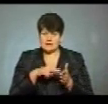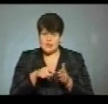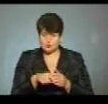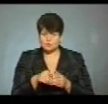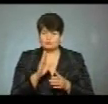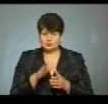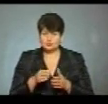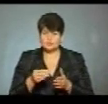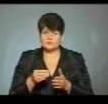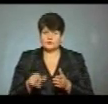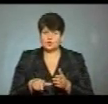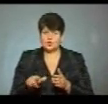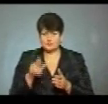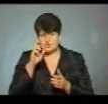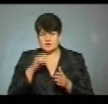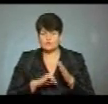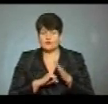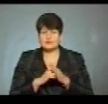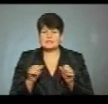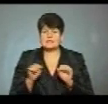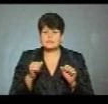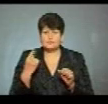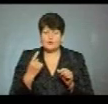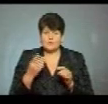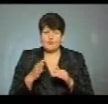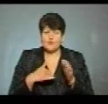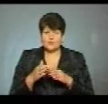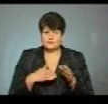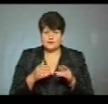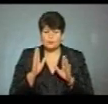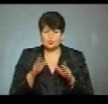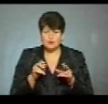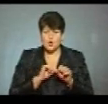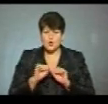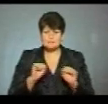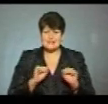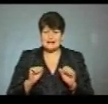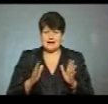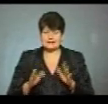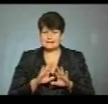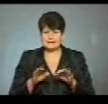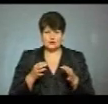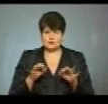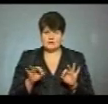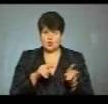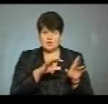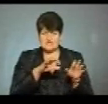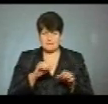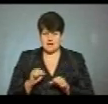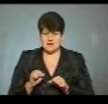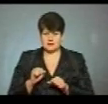буде дорожньому державному фонді, де керівництво області в ручному режимі буде розподіляти. І недопустимо його